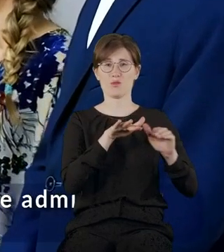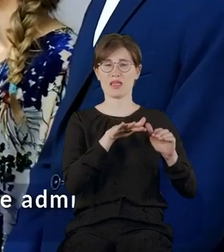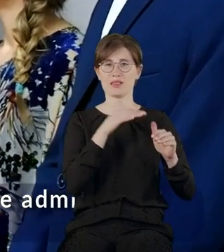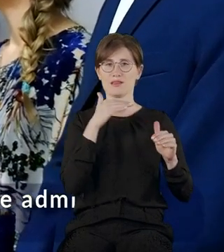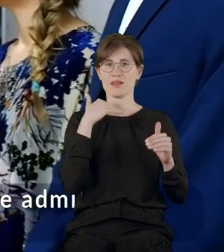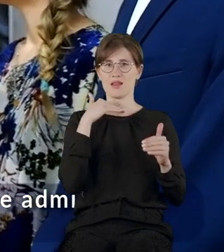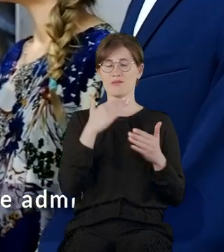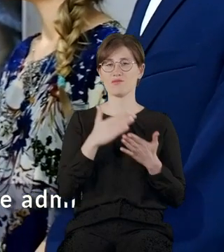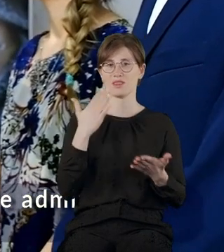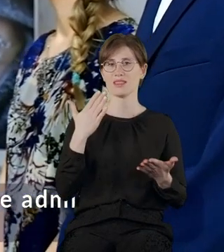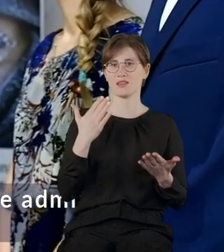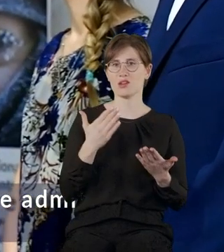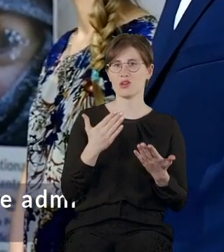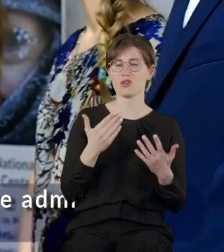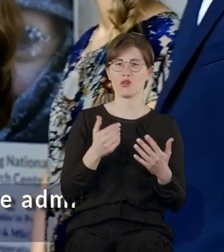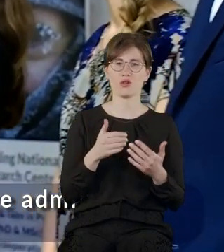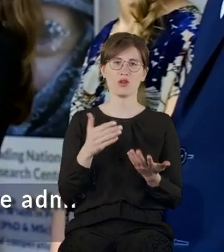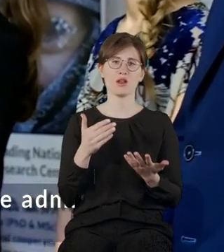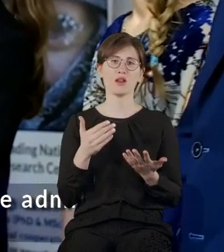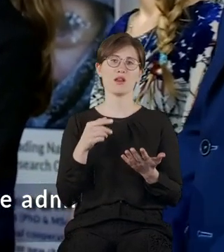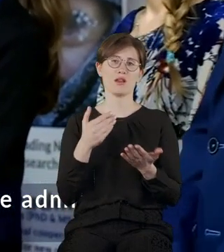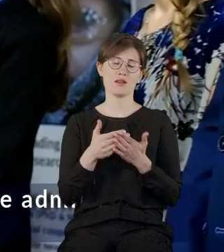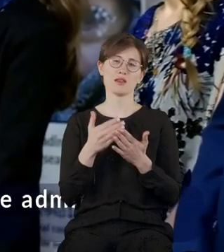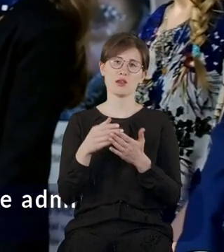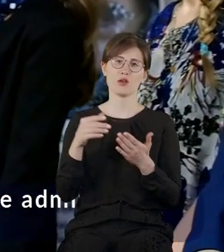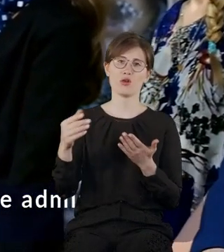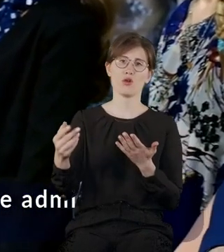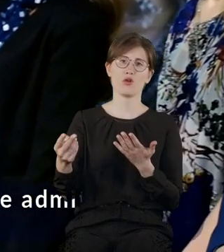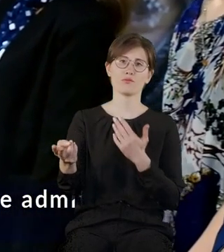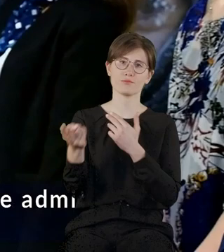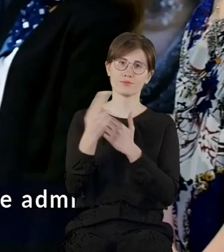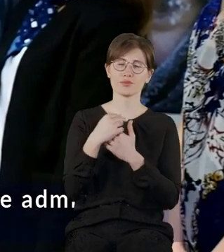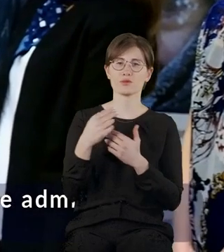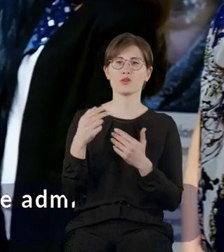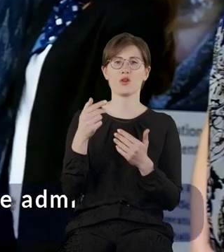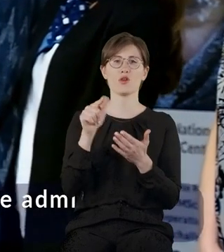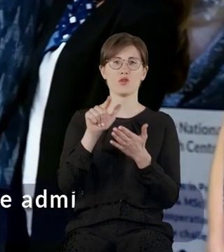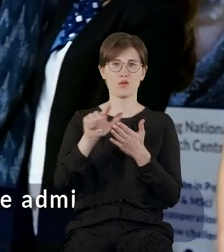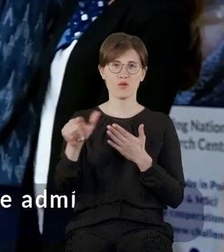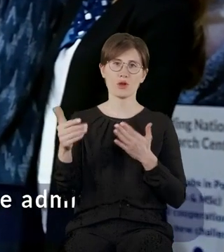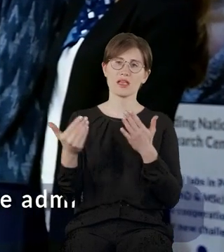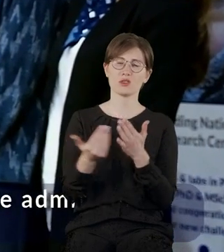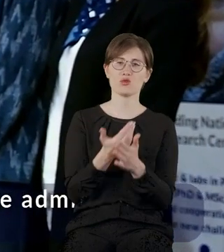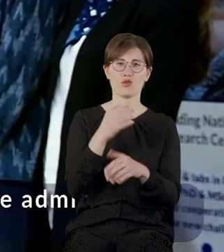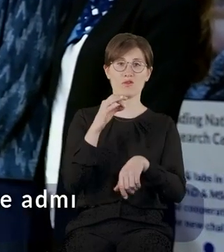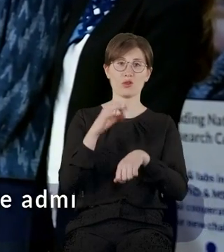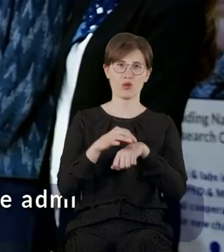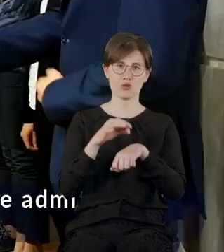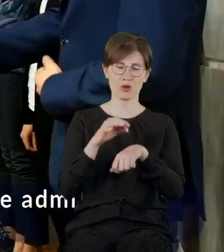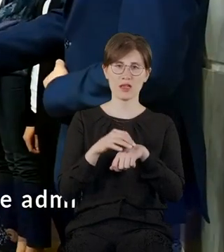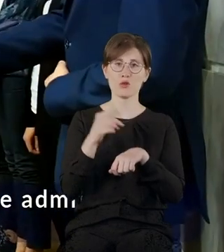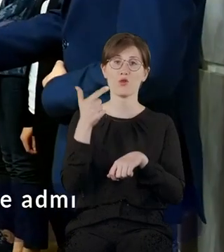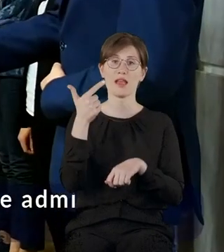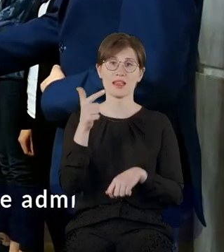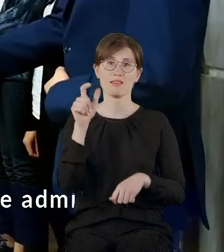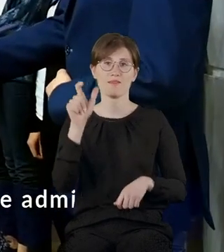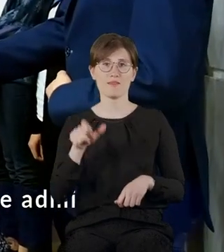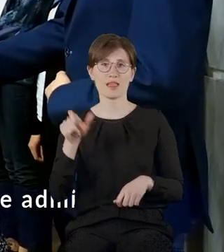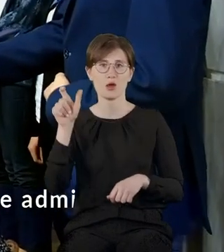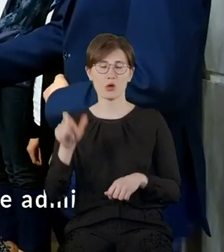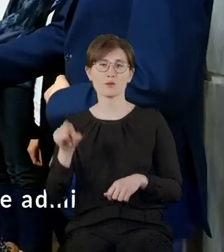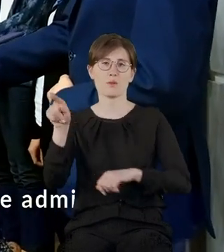końcowym efektem tego jest przyjęcie 12 nowych doktorantów, z czego dwie osoby są to osoby